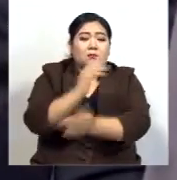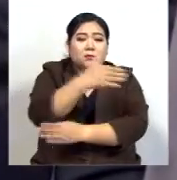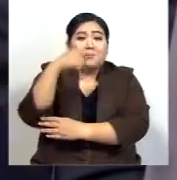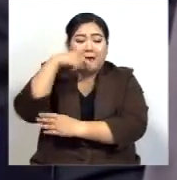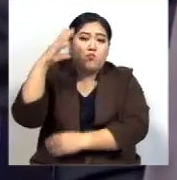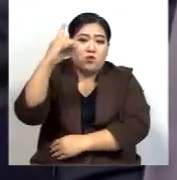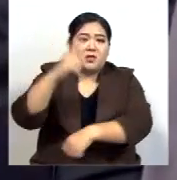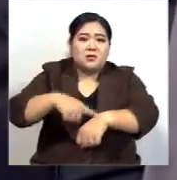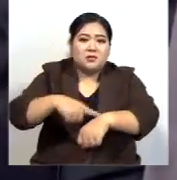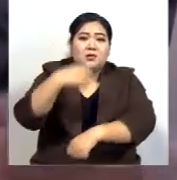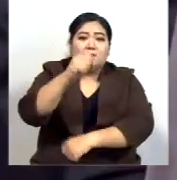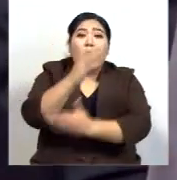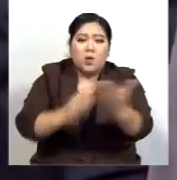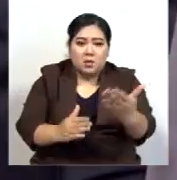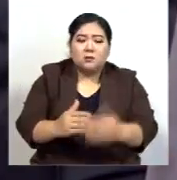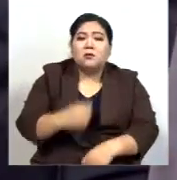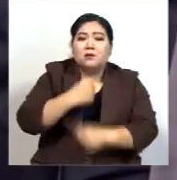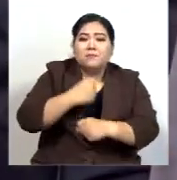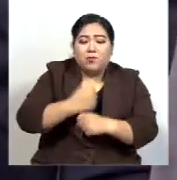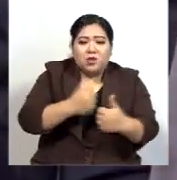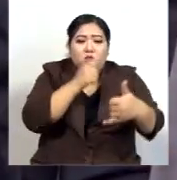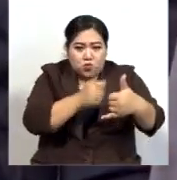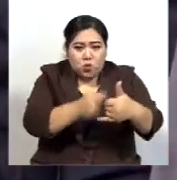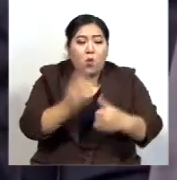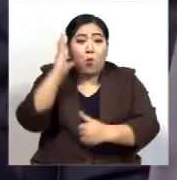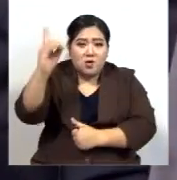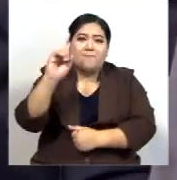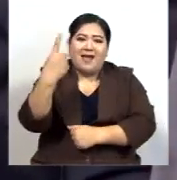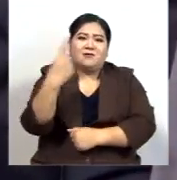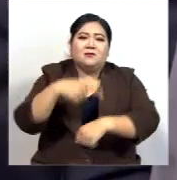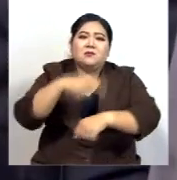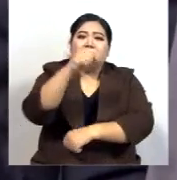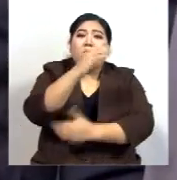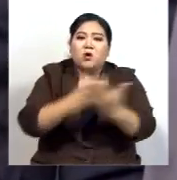า 10:30 นะครับเพราะกระบวนการยังไม่แล้วเสร็จนะครับ